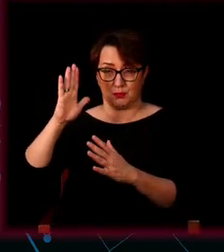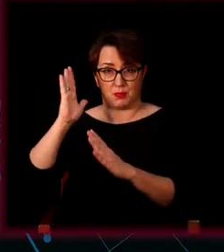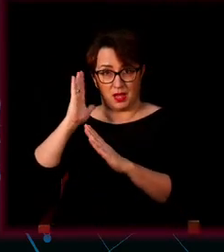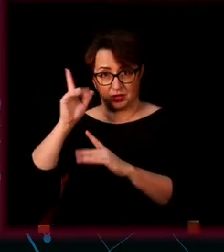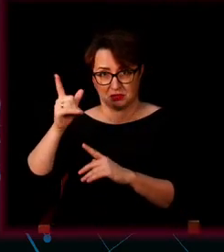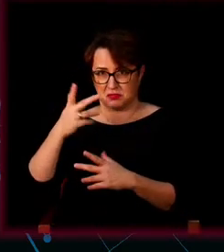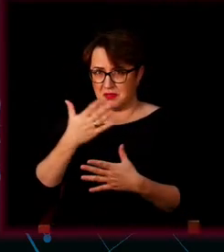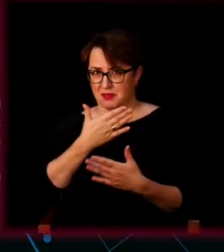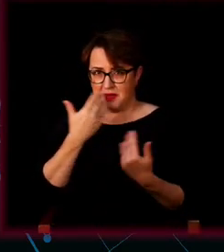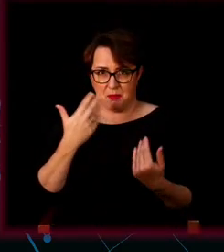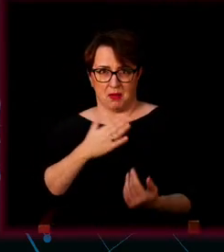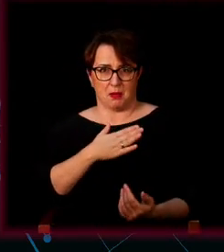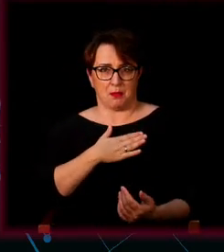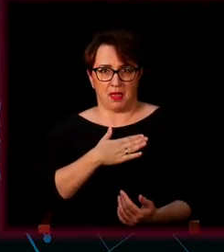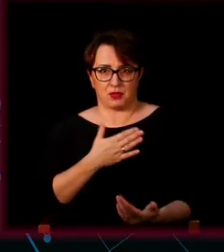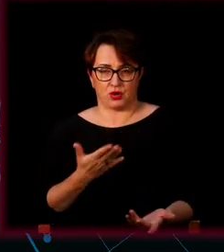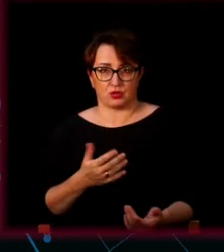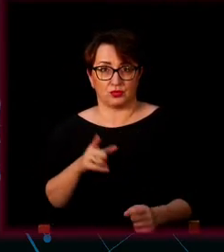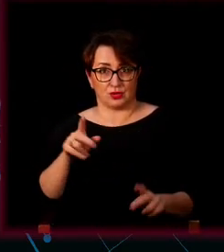który tutaj